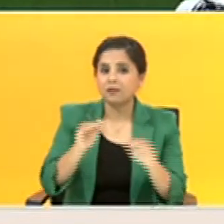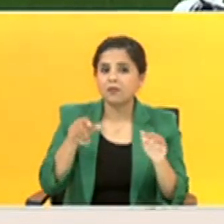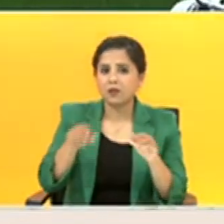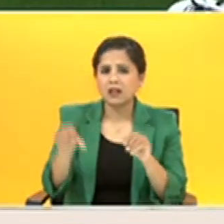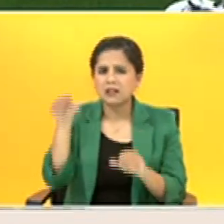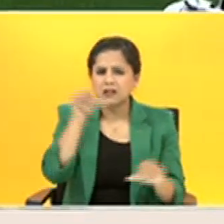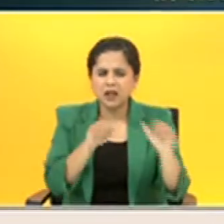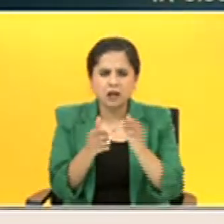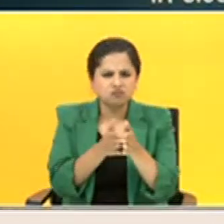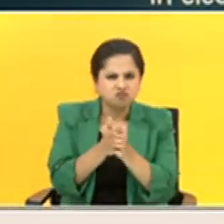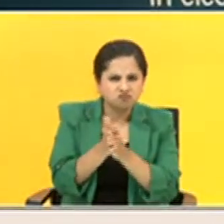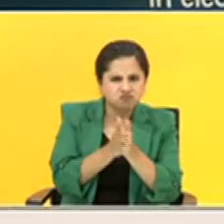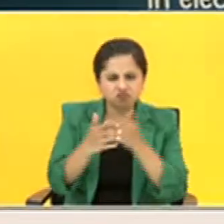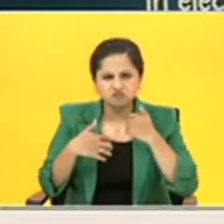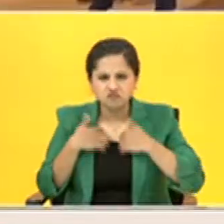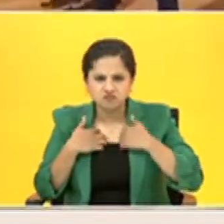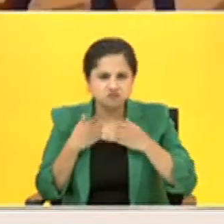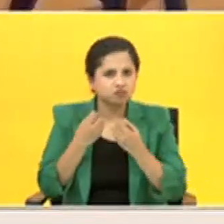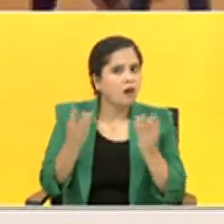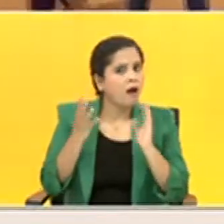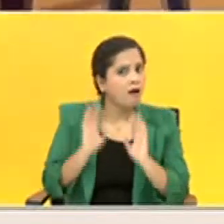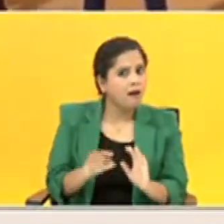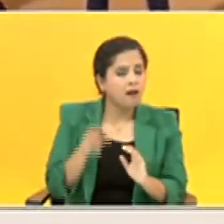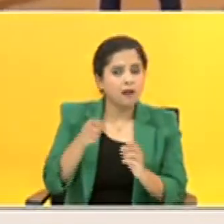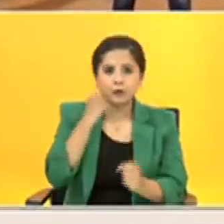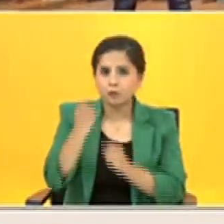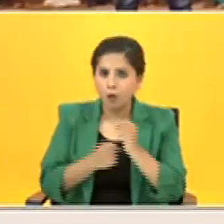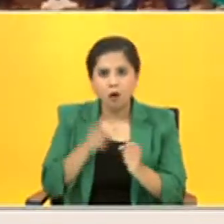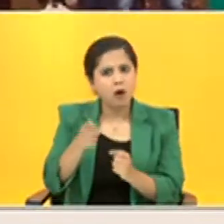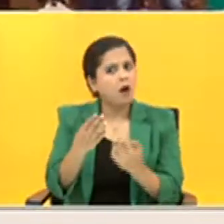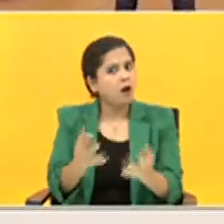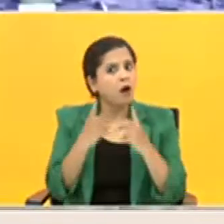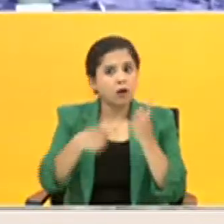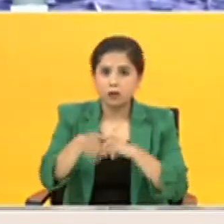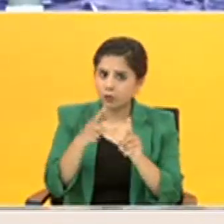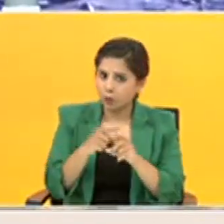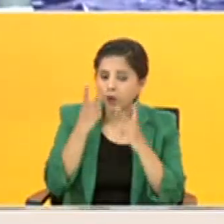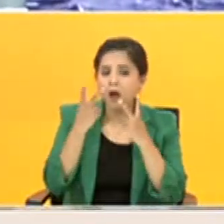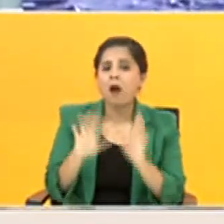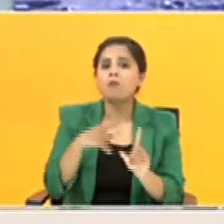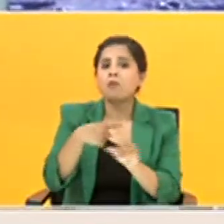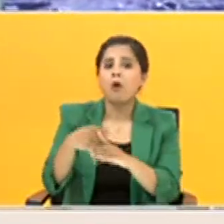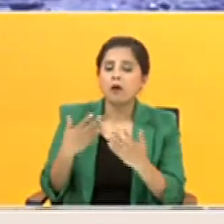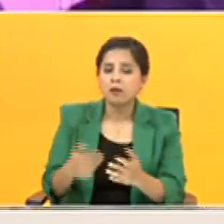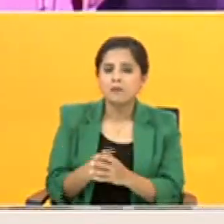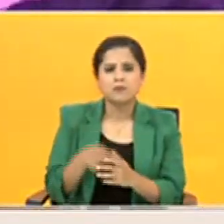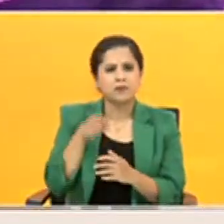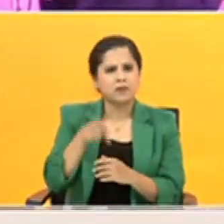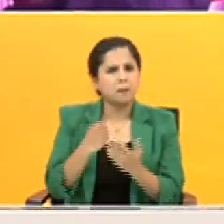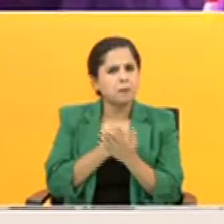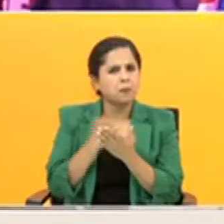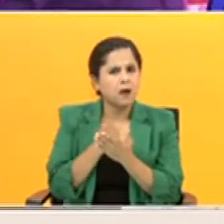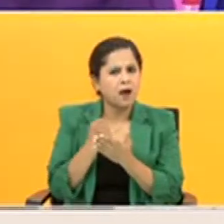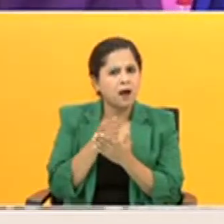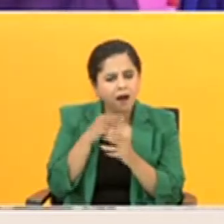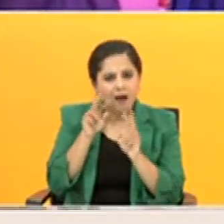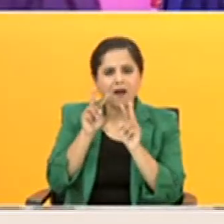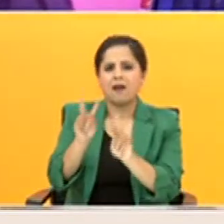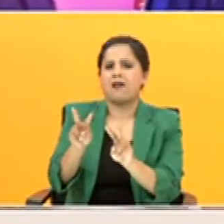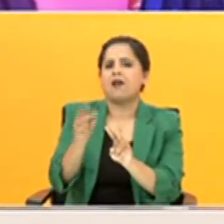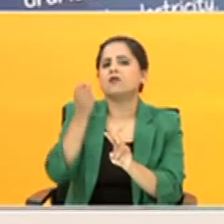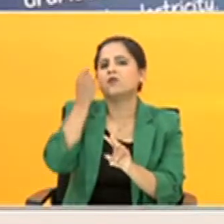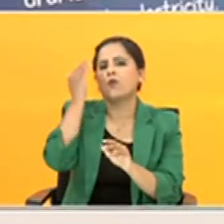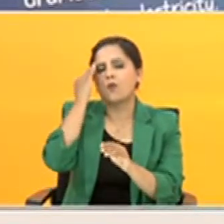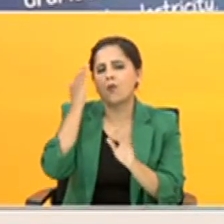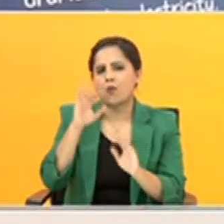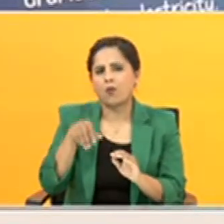का पैशन है, वो स्पोर्ट्स में भी कमाल कर रहे हैं। ऐसे प्रयासों से पता चलता है